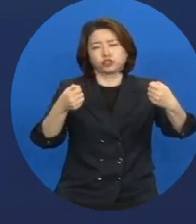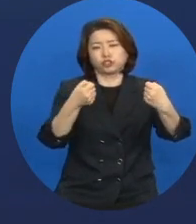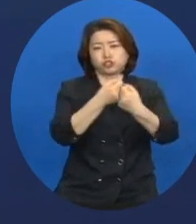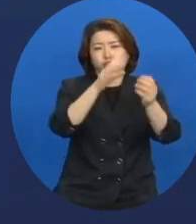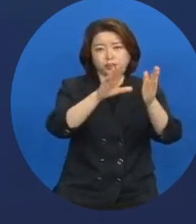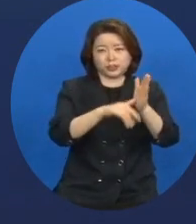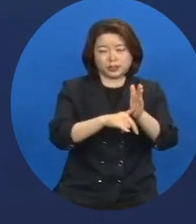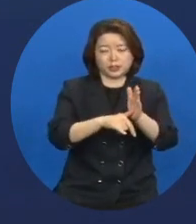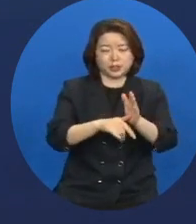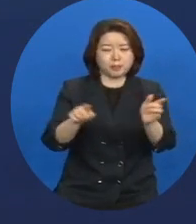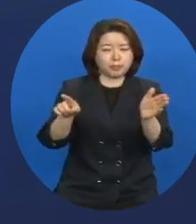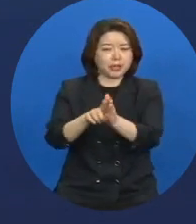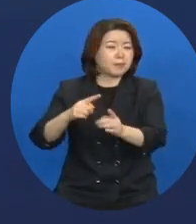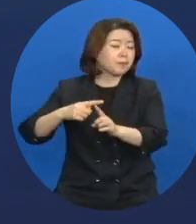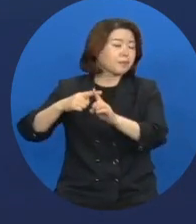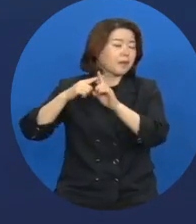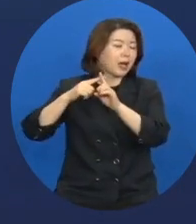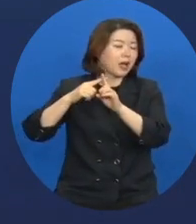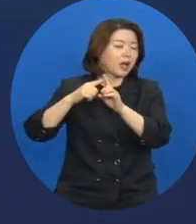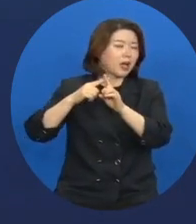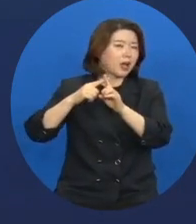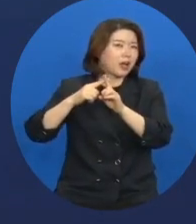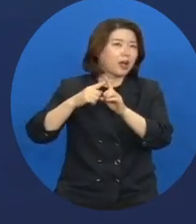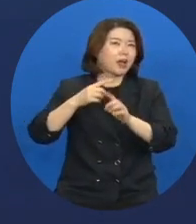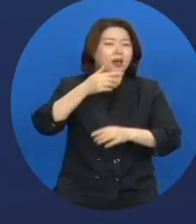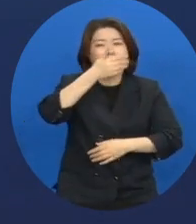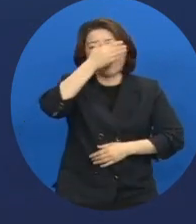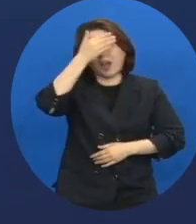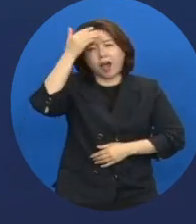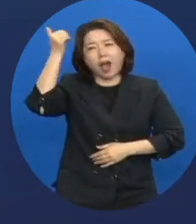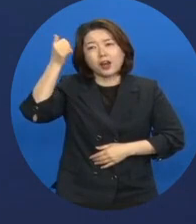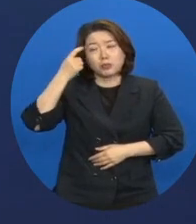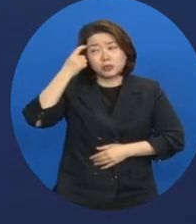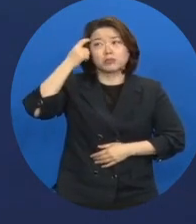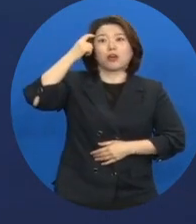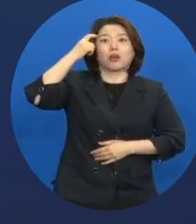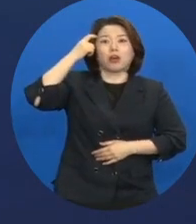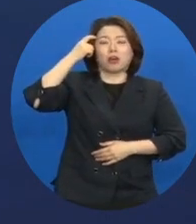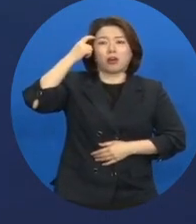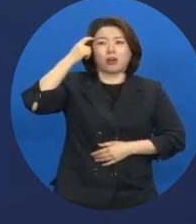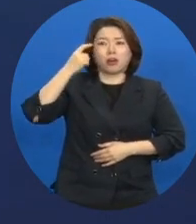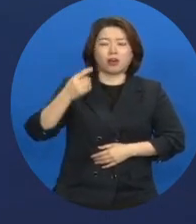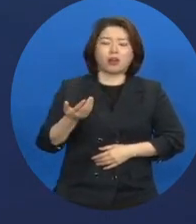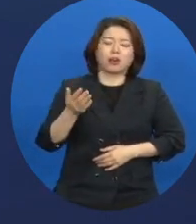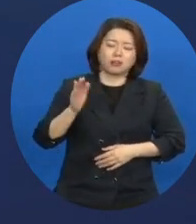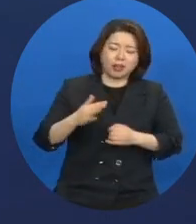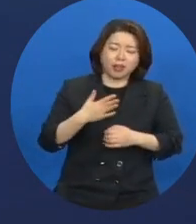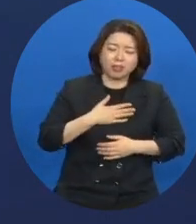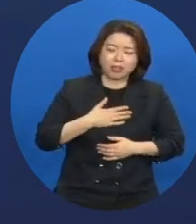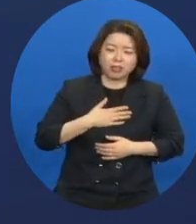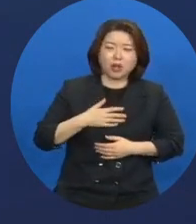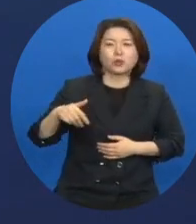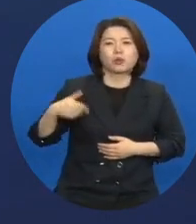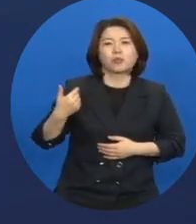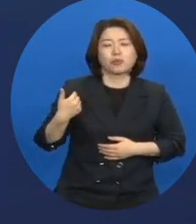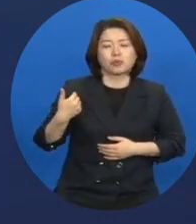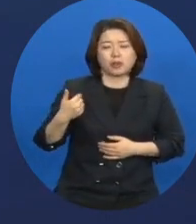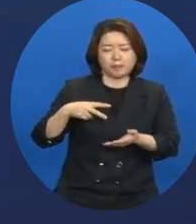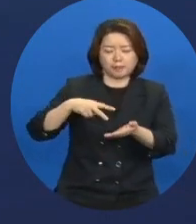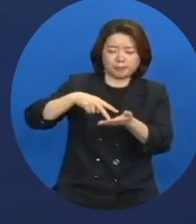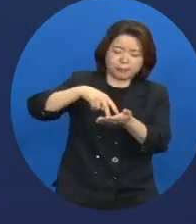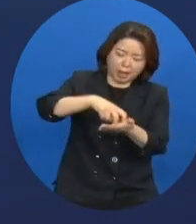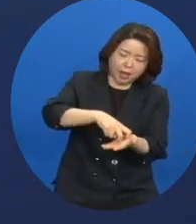순교하신 할아버지 생각이 났어요. 그리고 나도 모르게 그 호텔 카펫에 무릎을